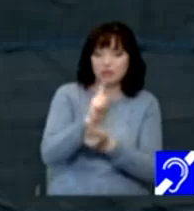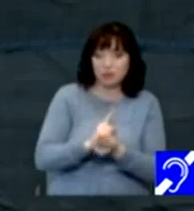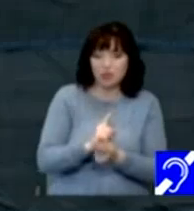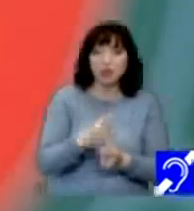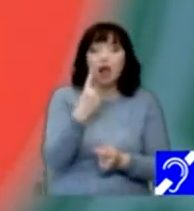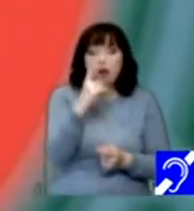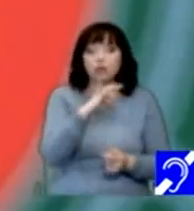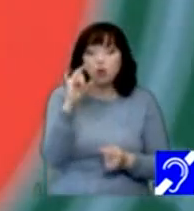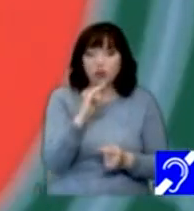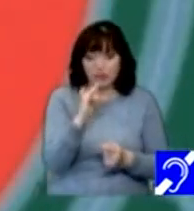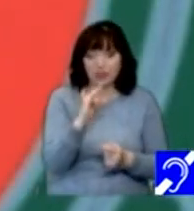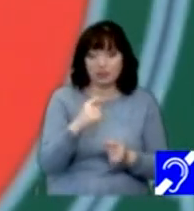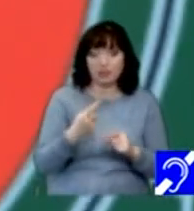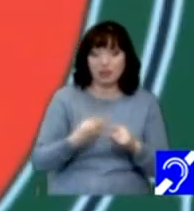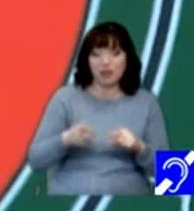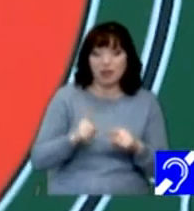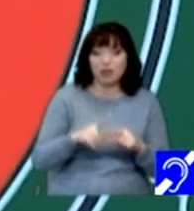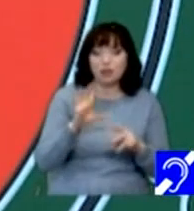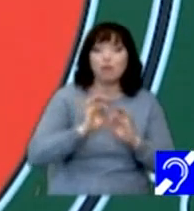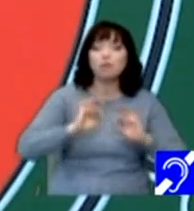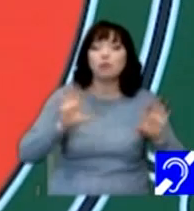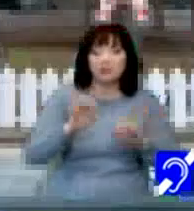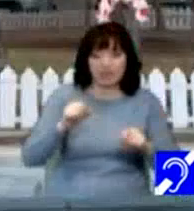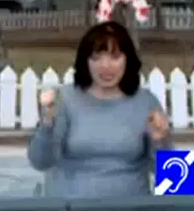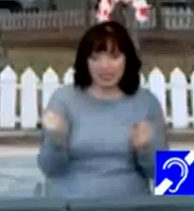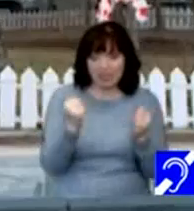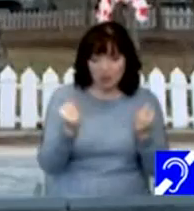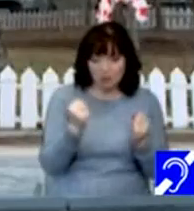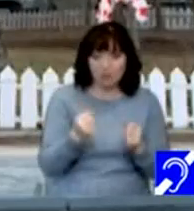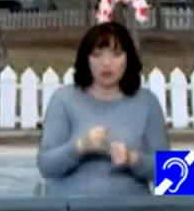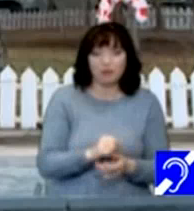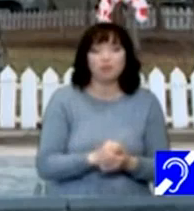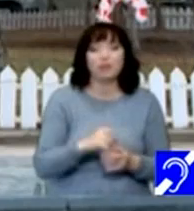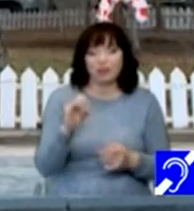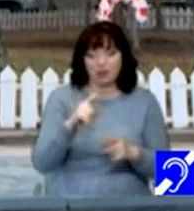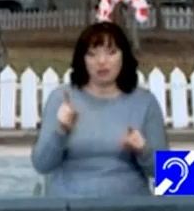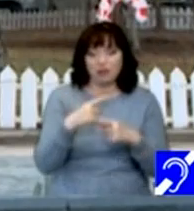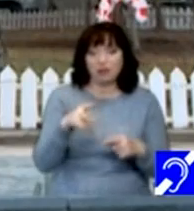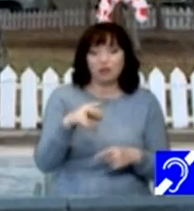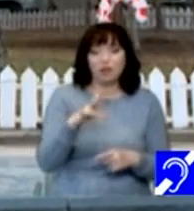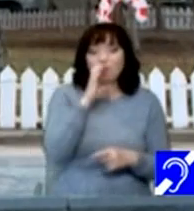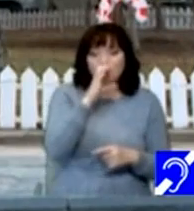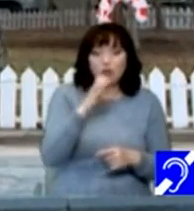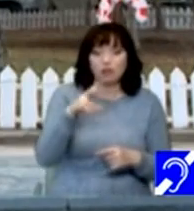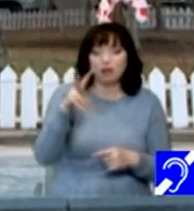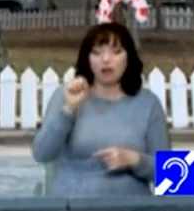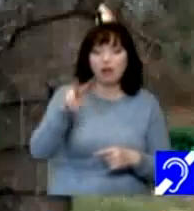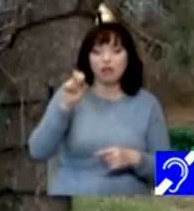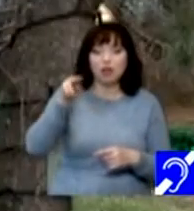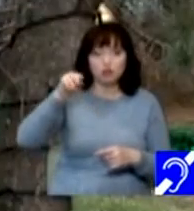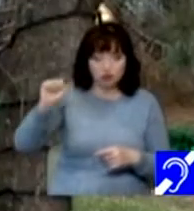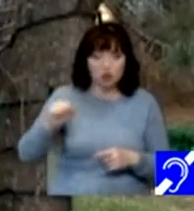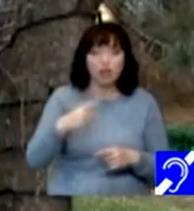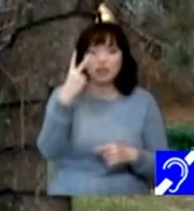dintre evenimentele de anvergură va fi concertul Povestea de Iarnă, prezentat de Lupii lui Calancea și surorile Osoianu. Primul concert va avea loc